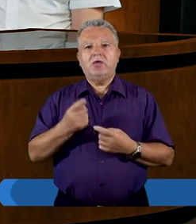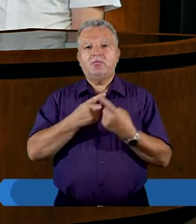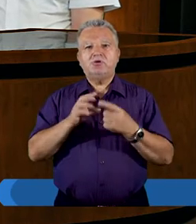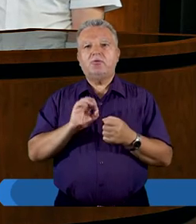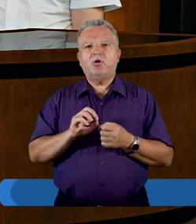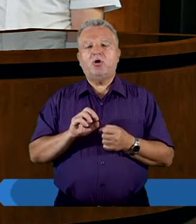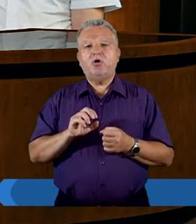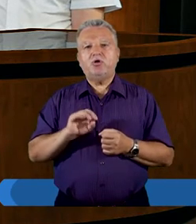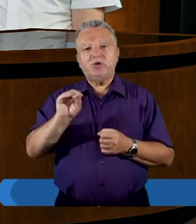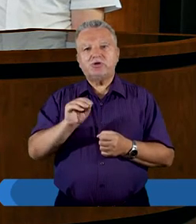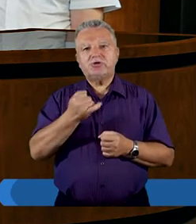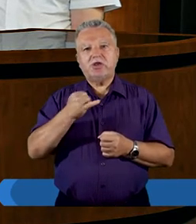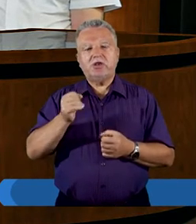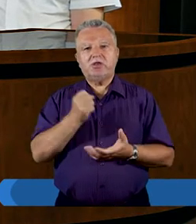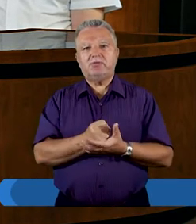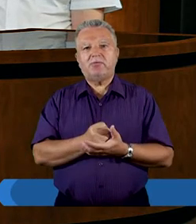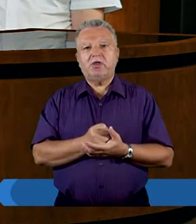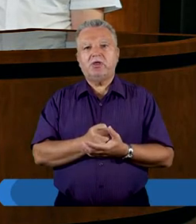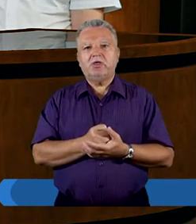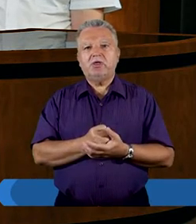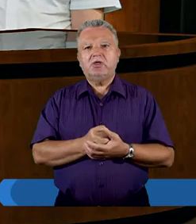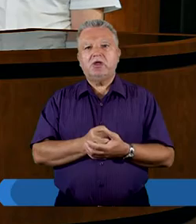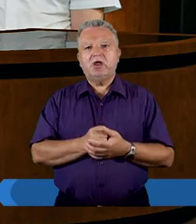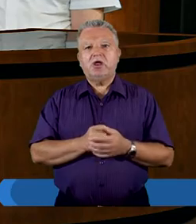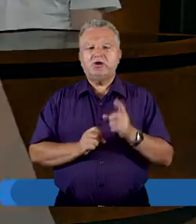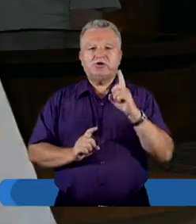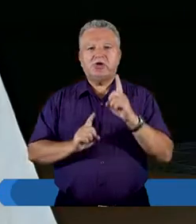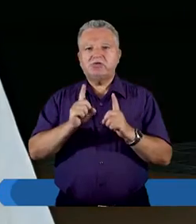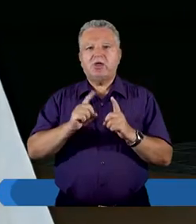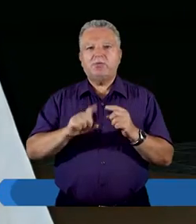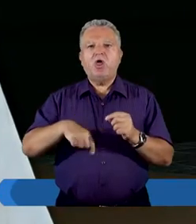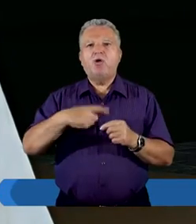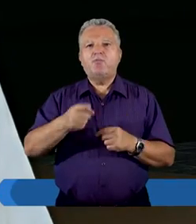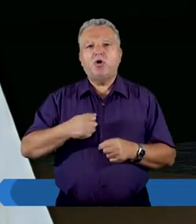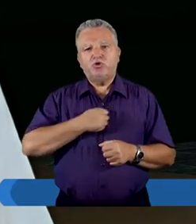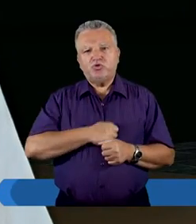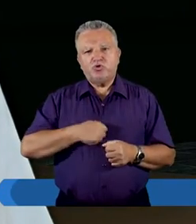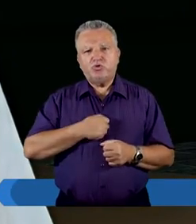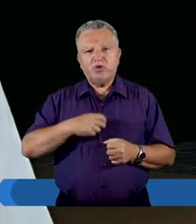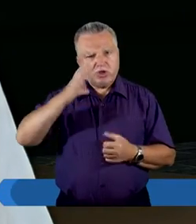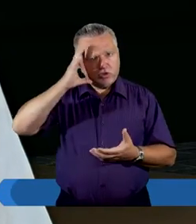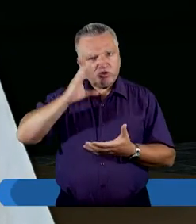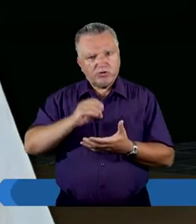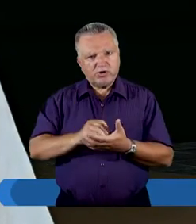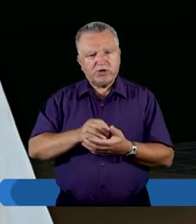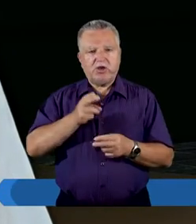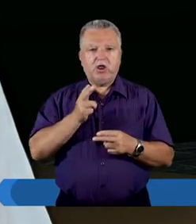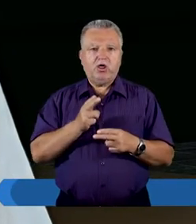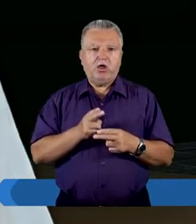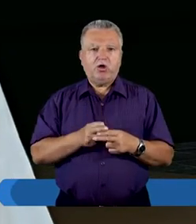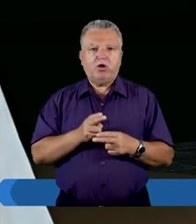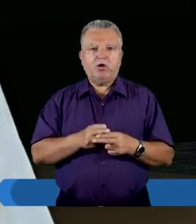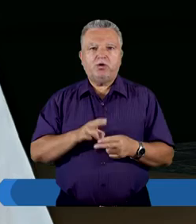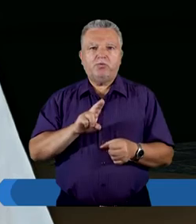czymś innym. Zdarza mi się, że o pewnych przykrych doświadczeniach, chorobie, którą nawet może